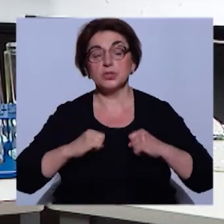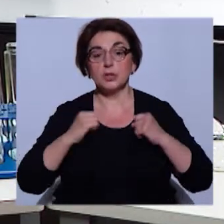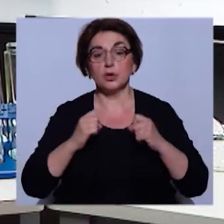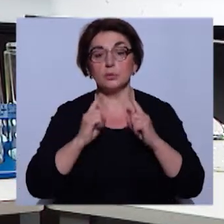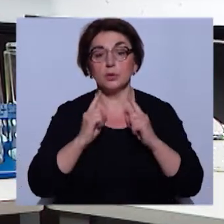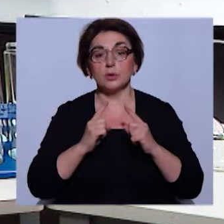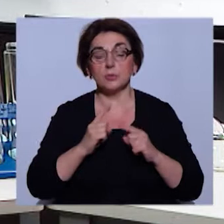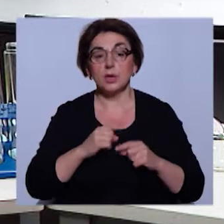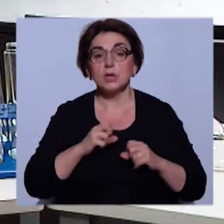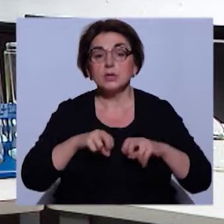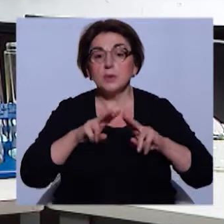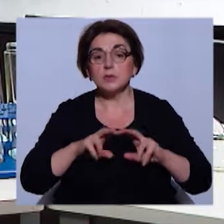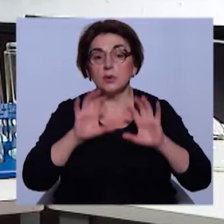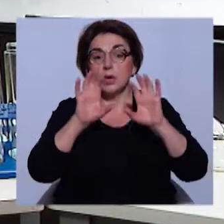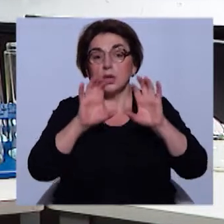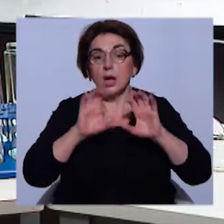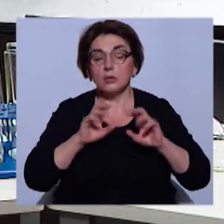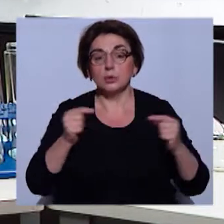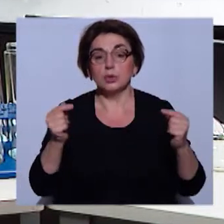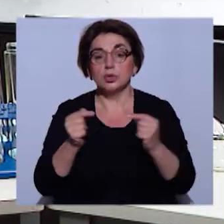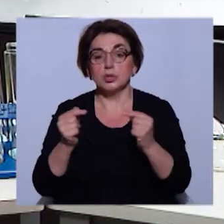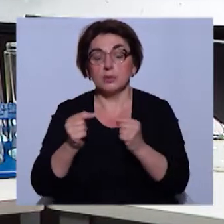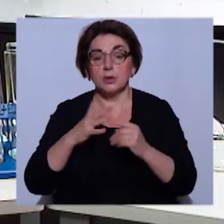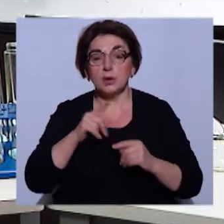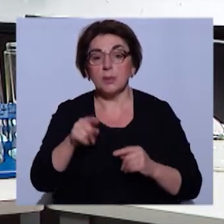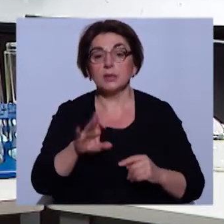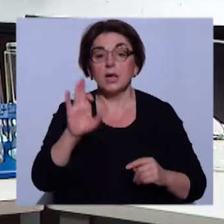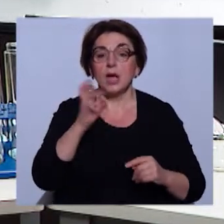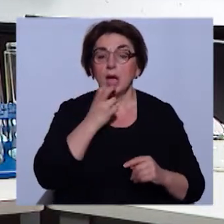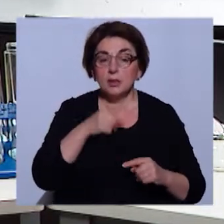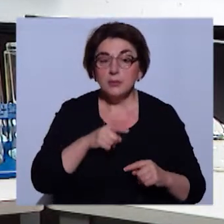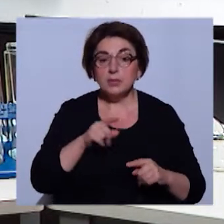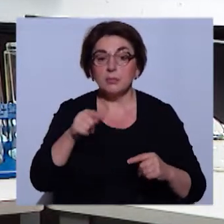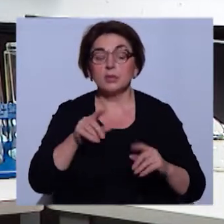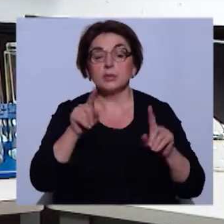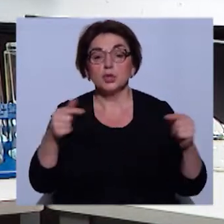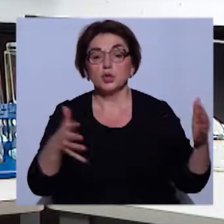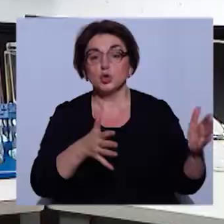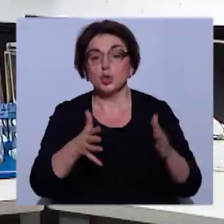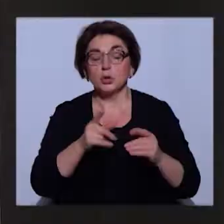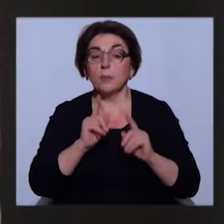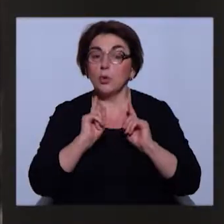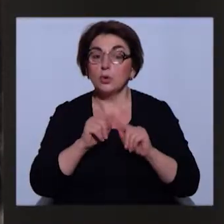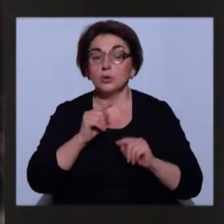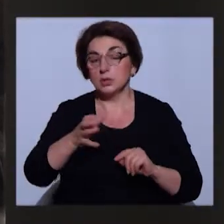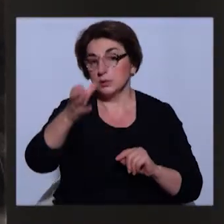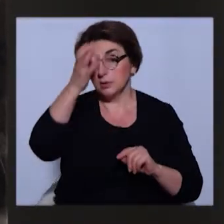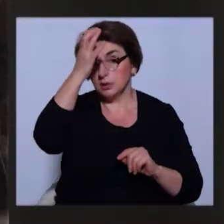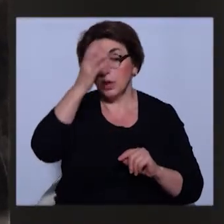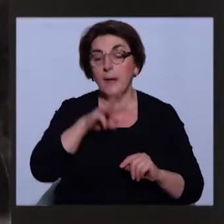რომ კანონზომიერება ეპოვათ ელემენტებსა და მათ ნაერთებს შორის, მაგრამ წარმატებით ეს მხოლოდ დიმიტრი მენდელეევმა